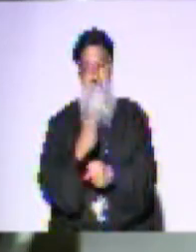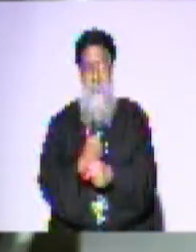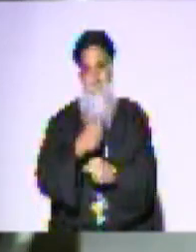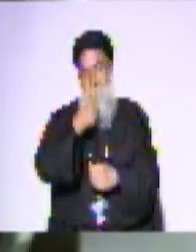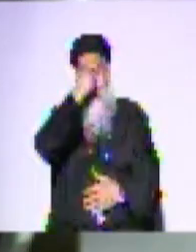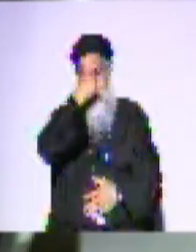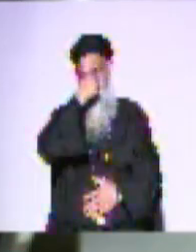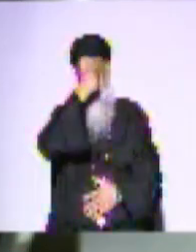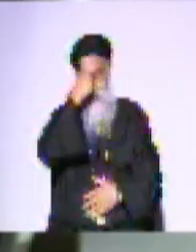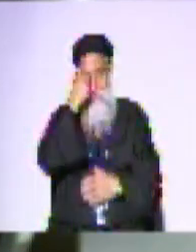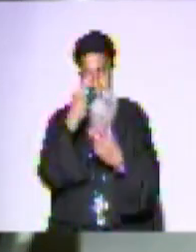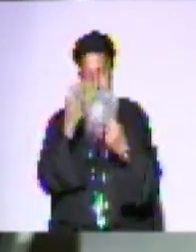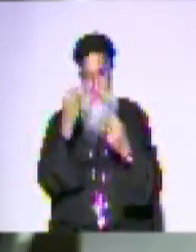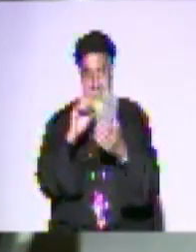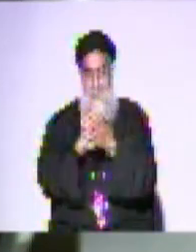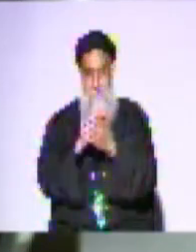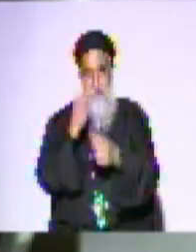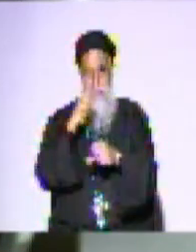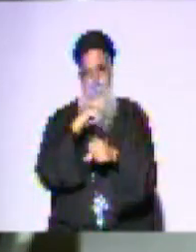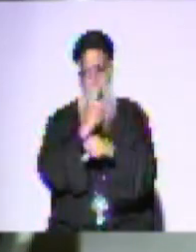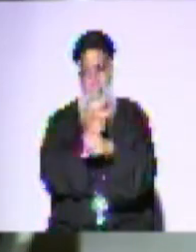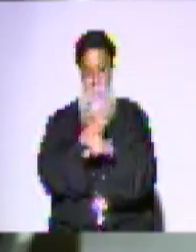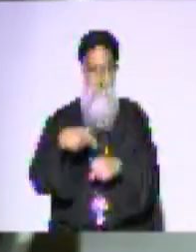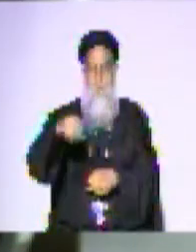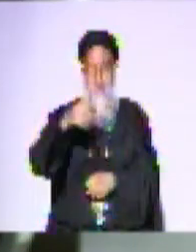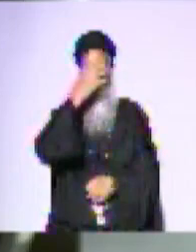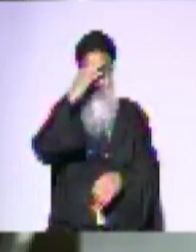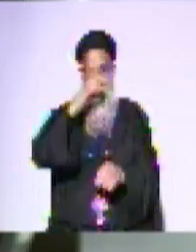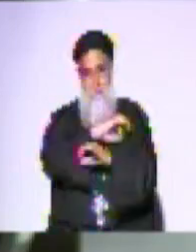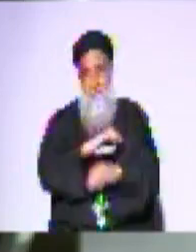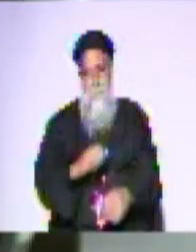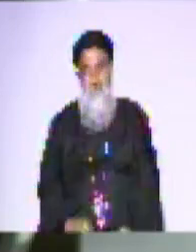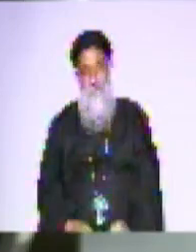ودهنوا مرضى كثيرين وشفوا،